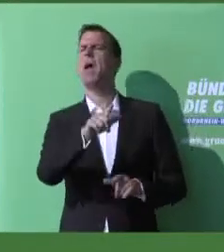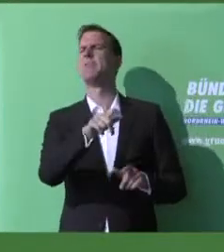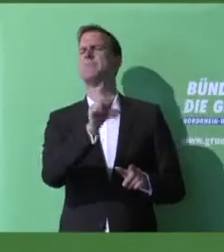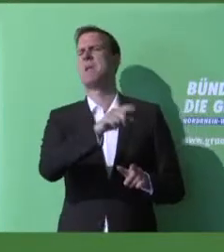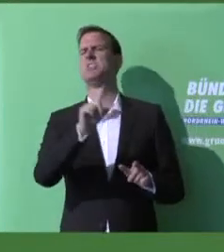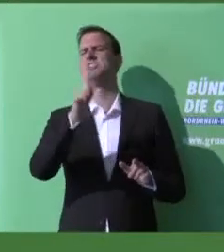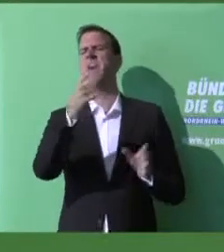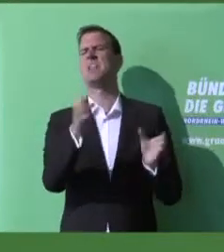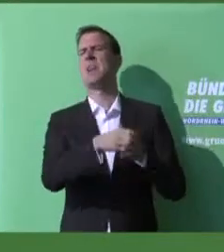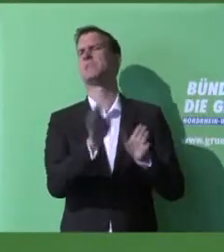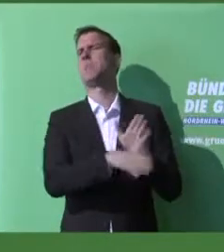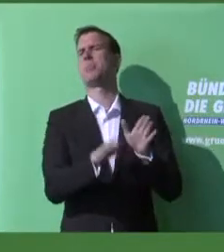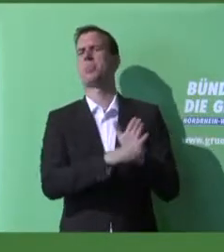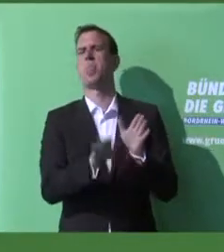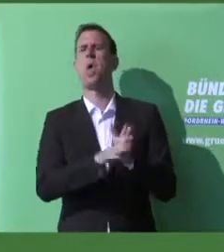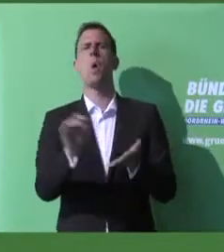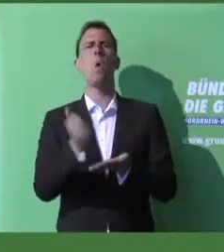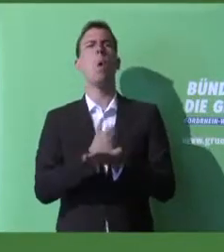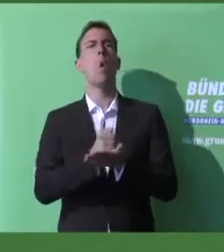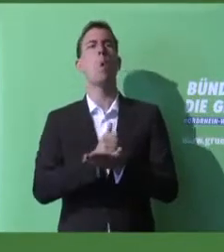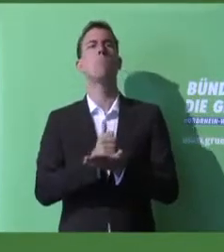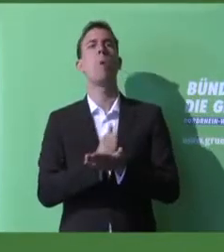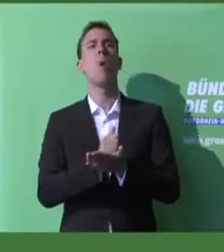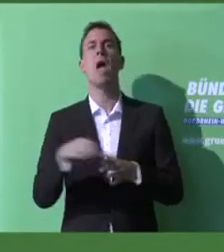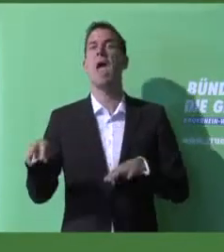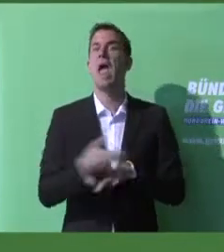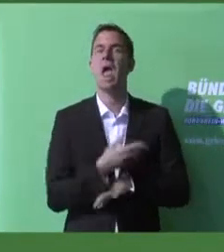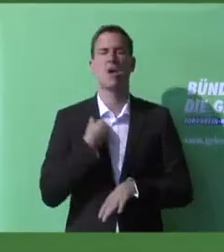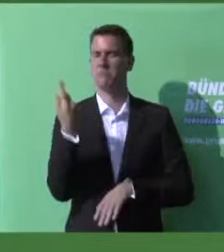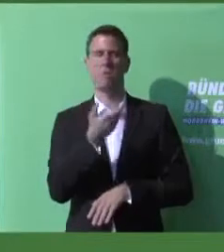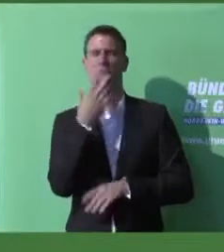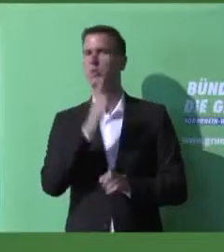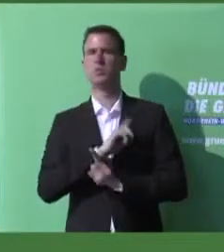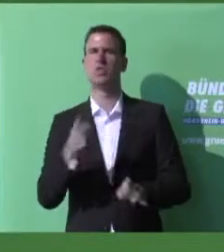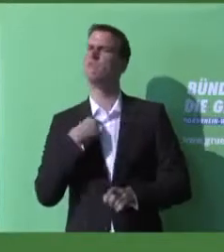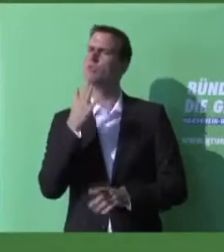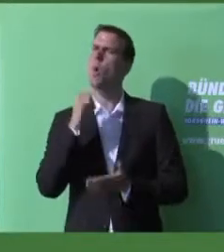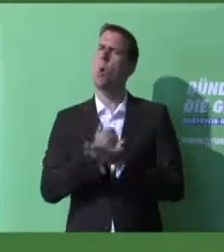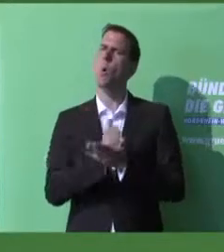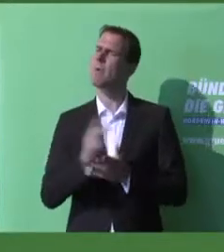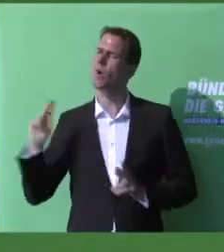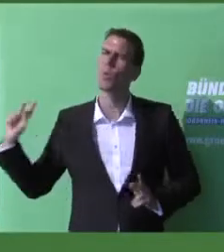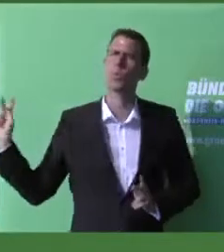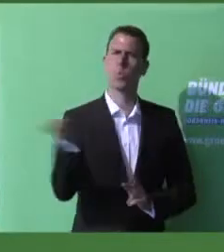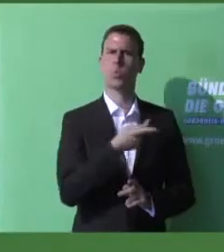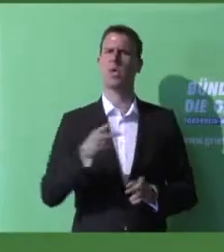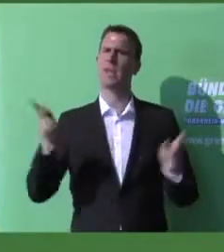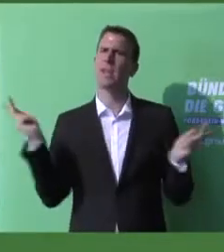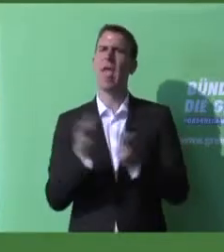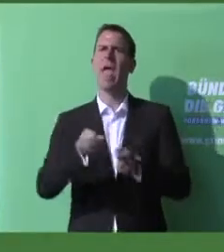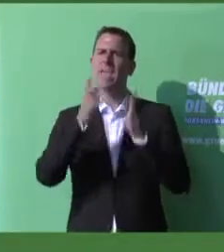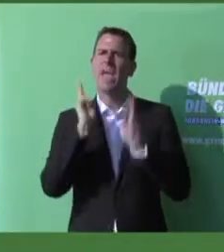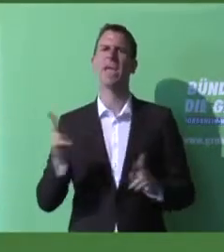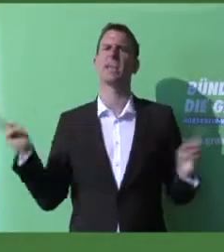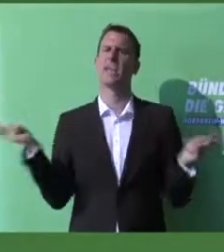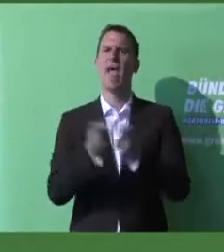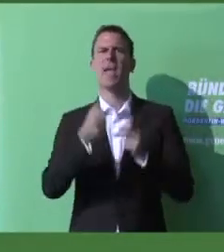Wir wollen keine Homo-Ehe, wir wollen die Ehe für alle mit gleichen Rechten und gleichen